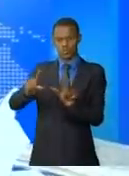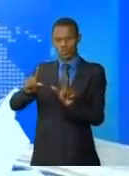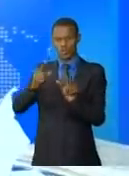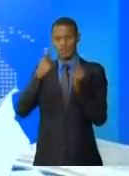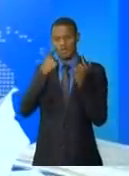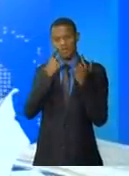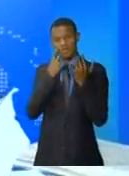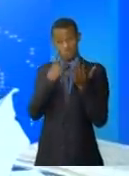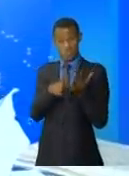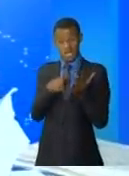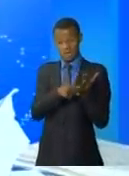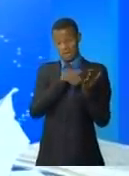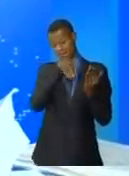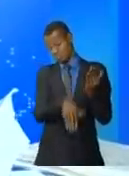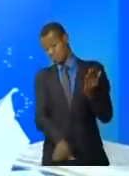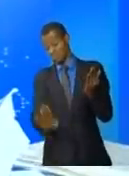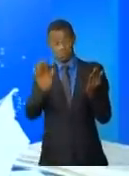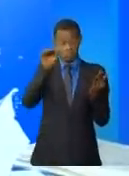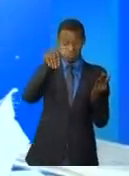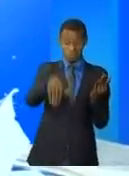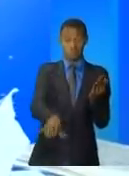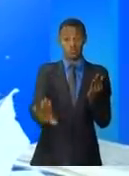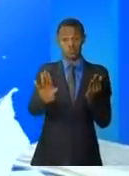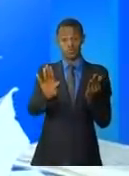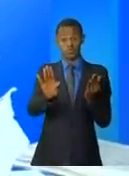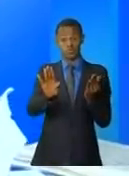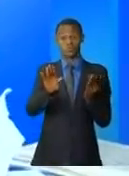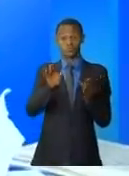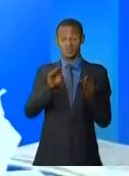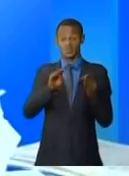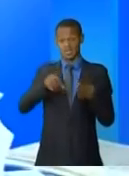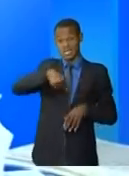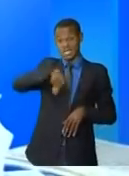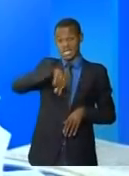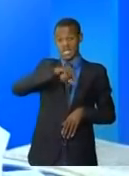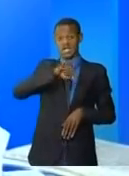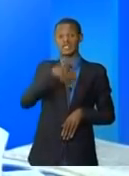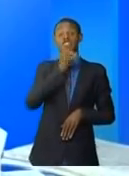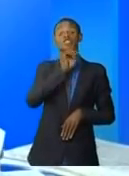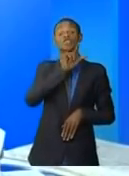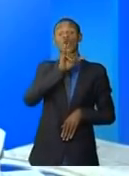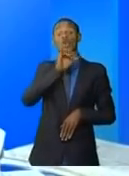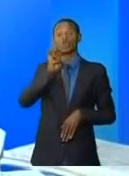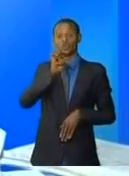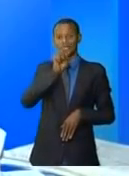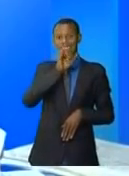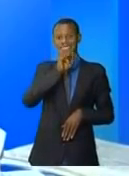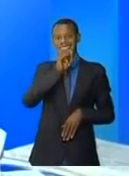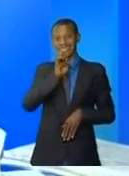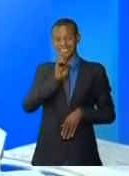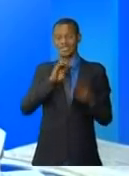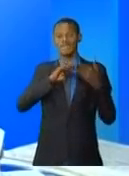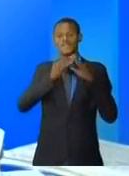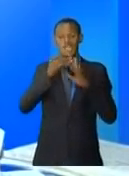d'érosion menacent les quartiers Jolicite dans la ville de Kolwezi. Fifi Masuka, vice-gouverneur de cette province, a lancé